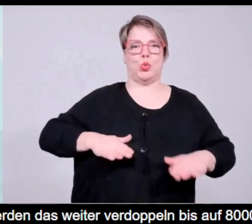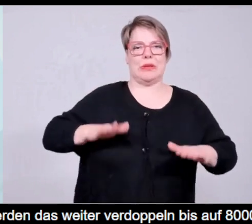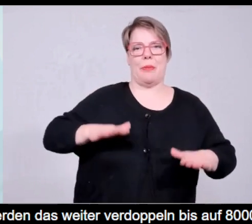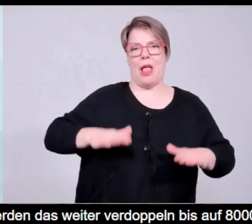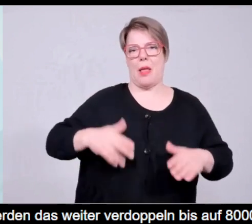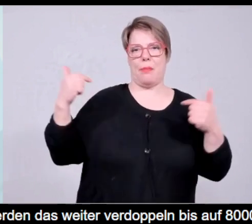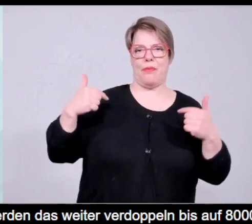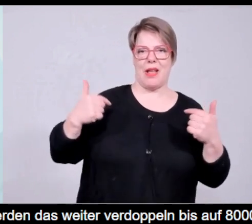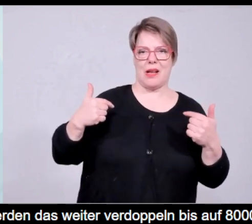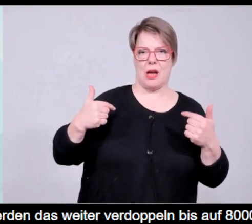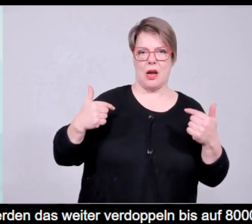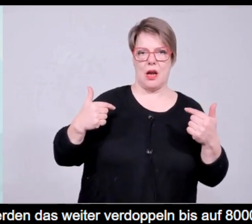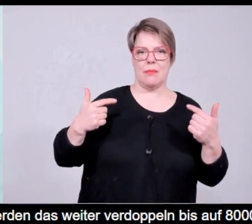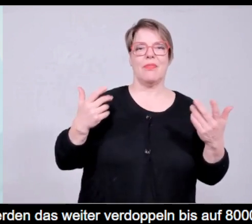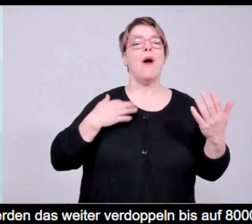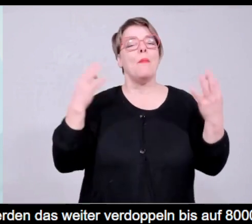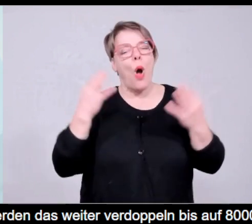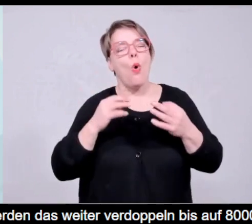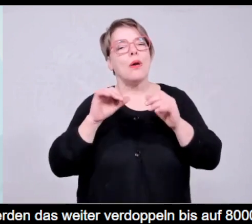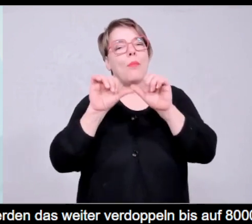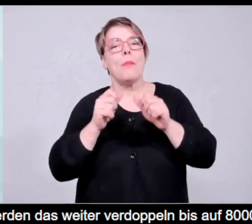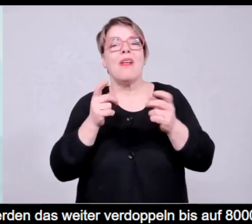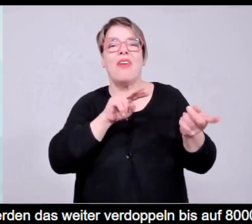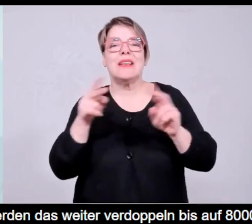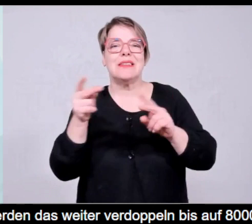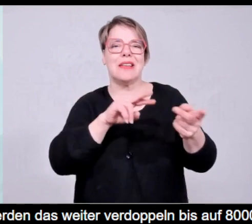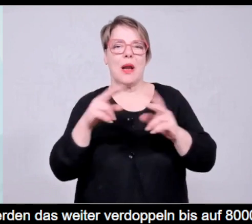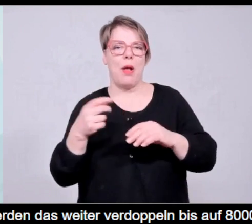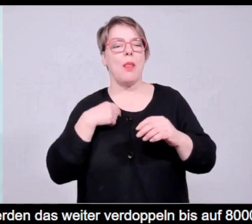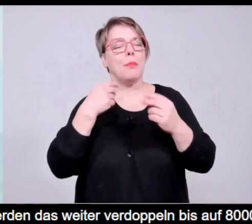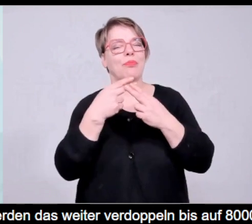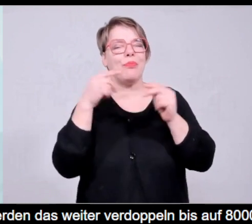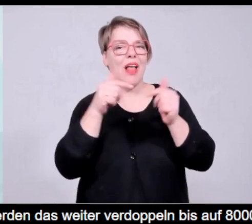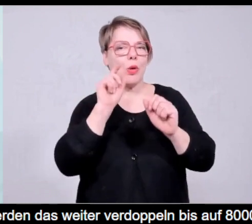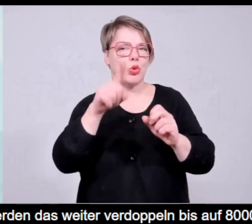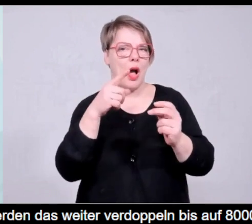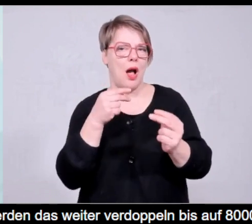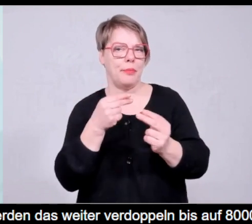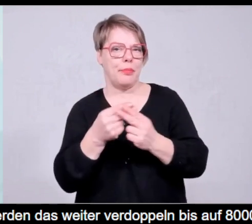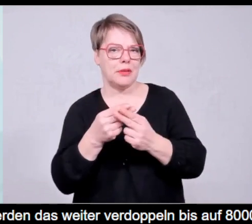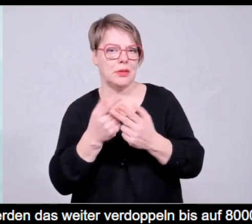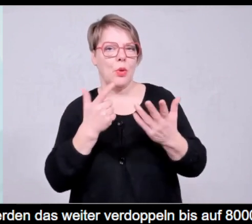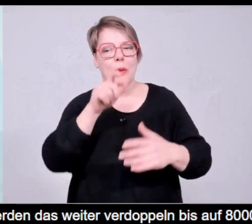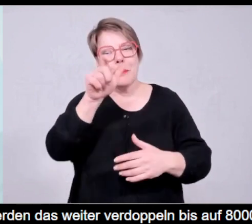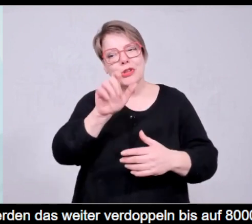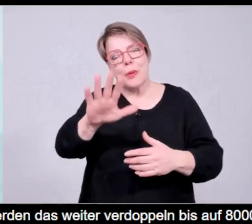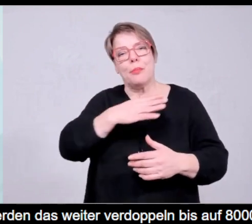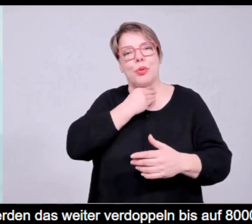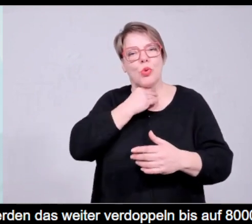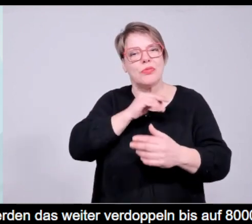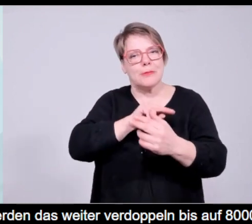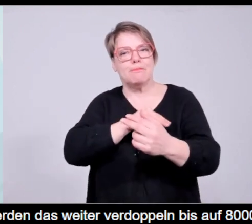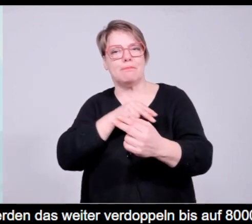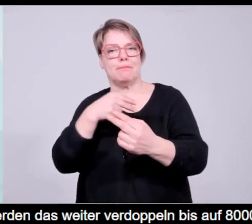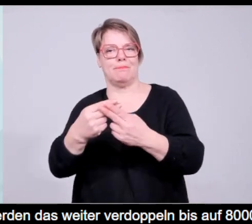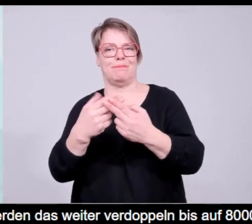Eine weitere Säule wird das Thema der ausländischen Pflegekräfte sein. Sie wissen ja, dass der Ministerpräsident da auch gesagt hat, wir wollen da eine möglichst schnelle